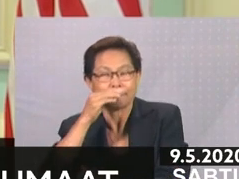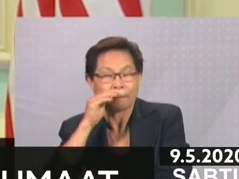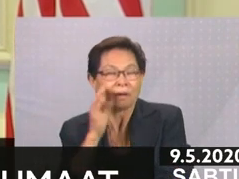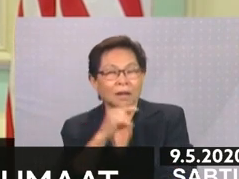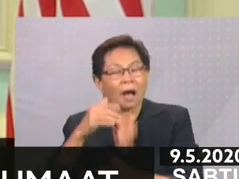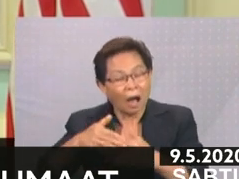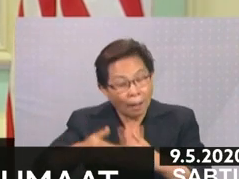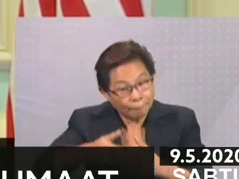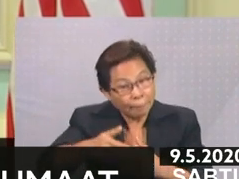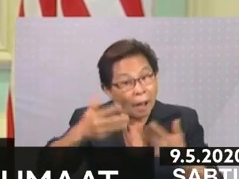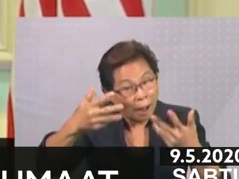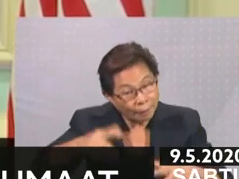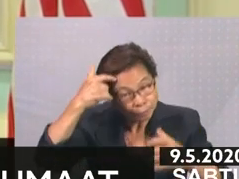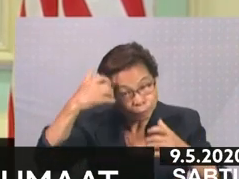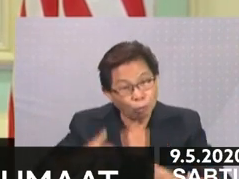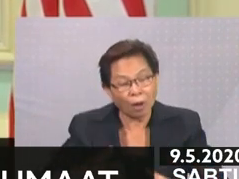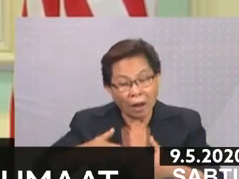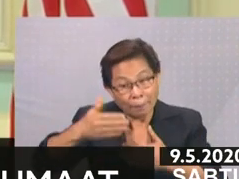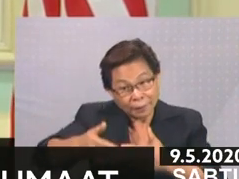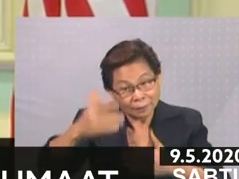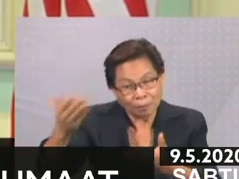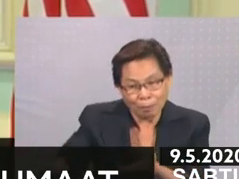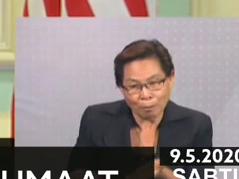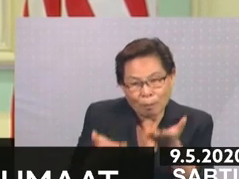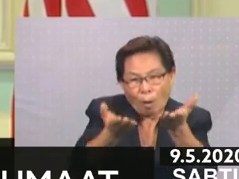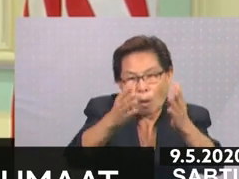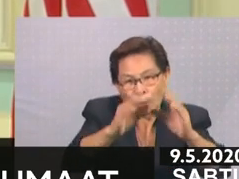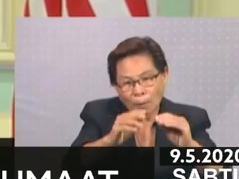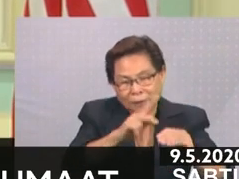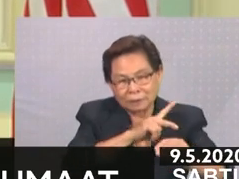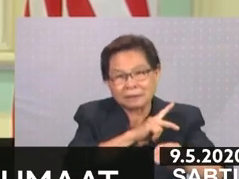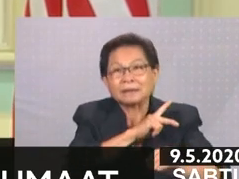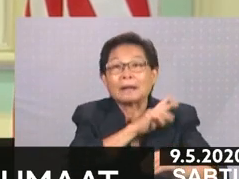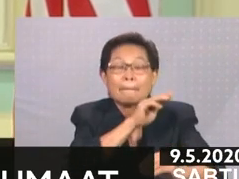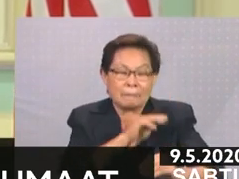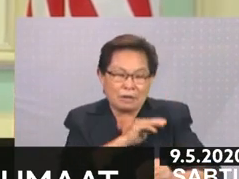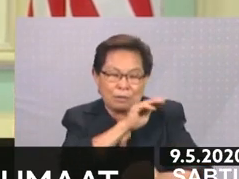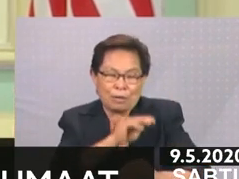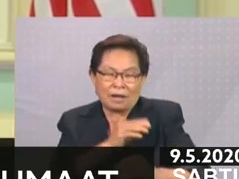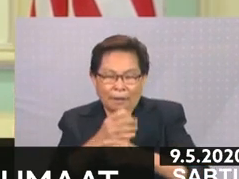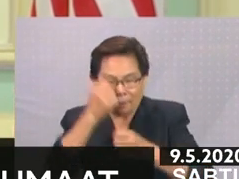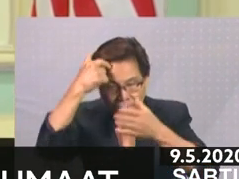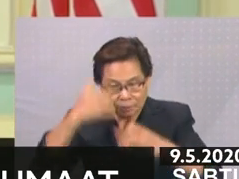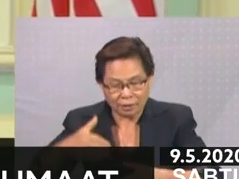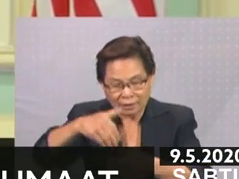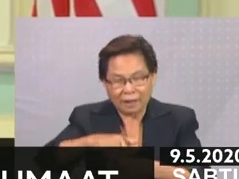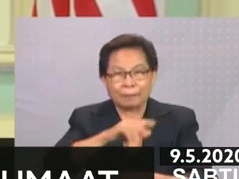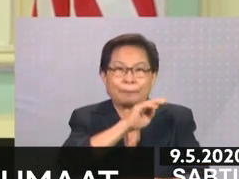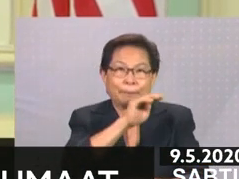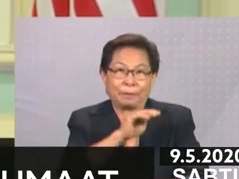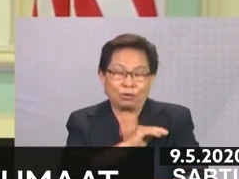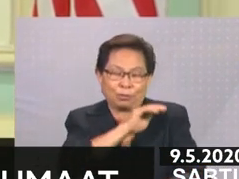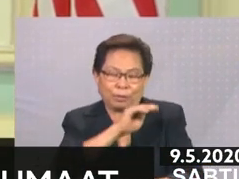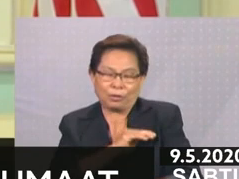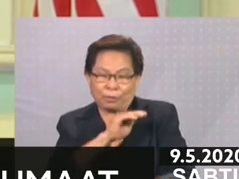diputuskan di juga selesai itu akan dibawa ke masyarakat kabinet supaya mendapat keputusan di dalam KBM jadi